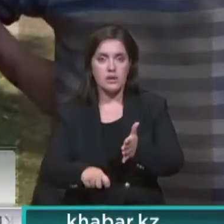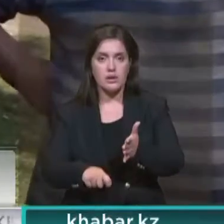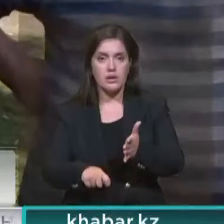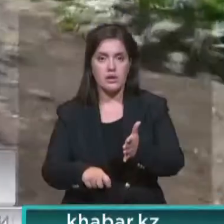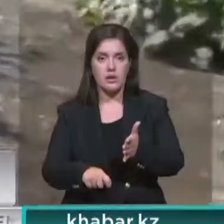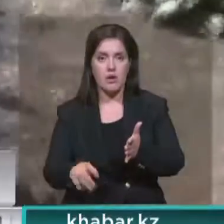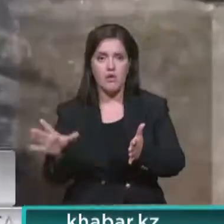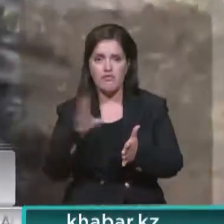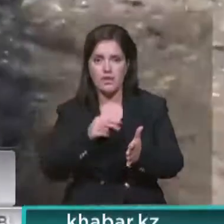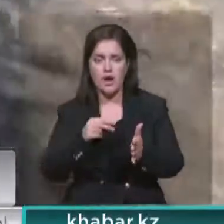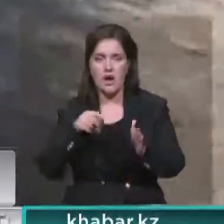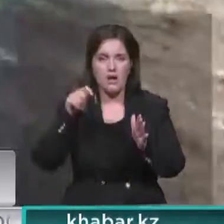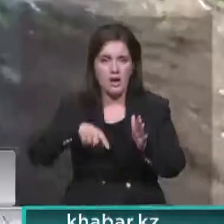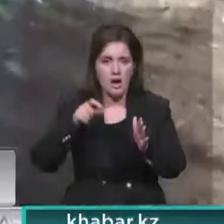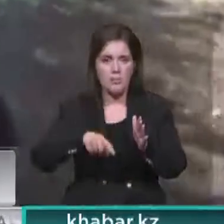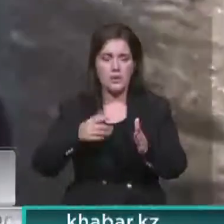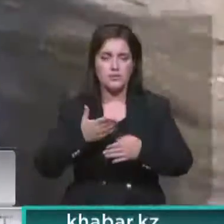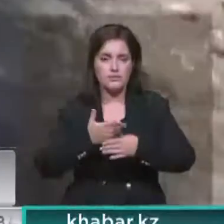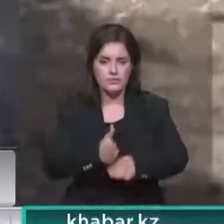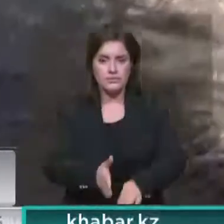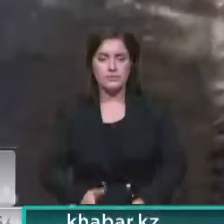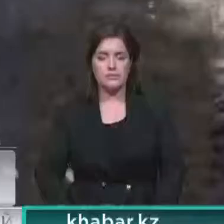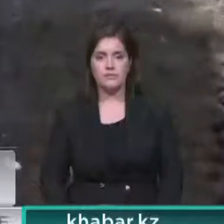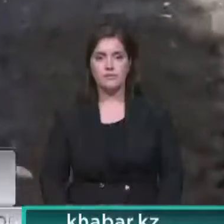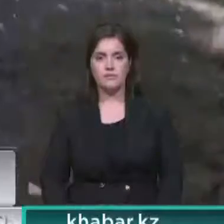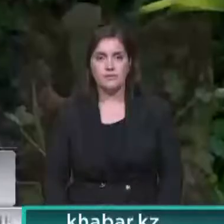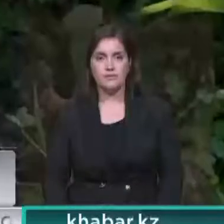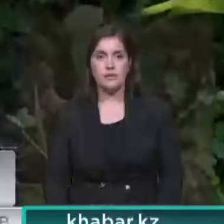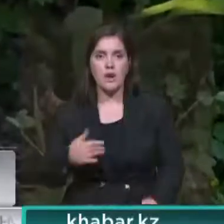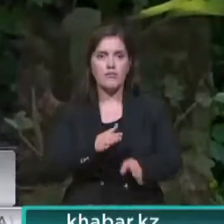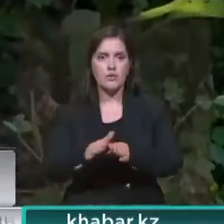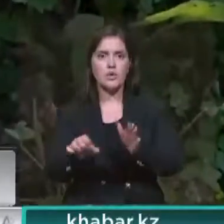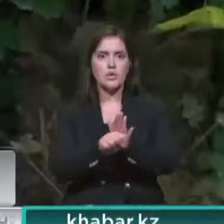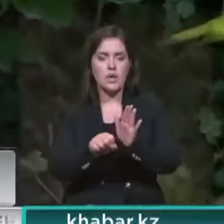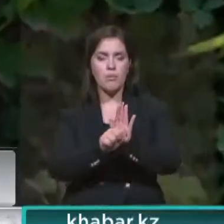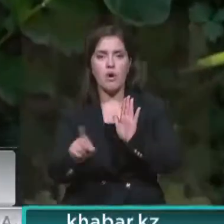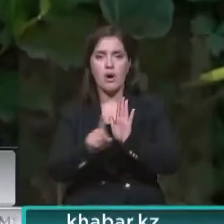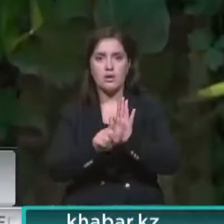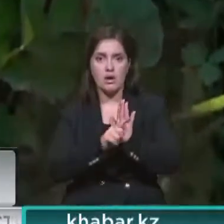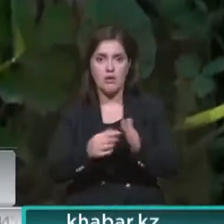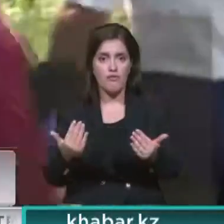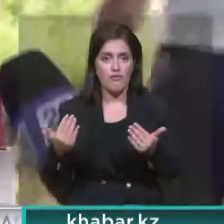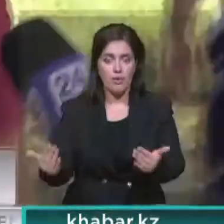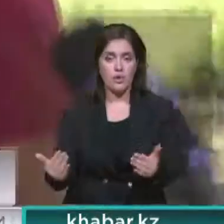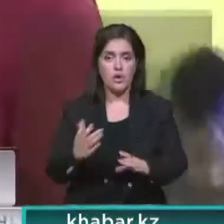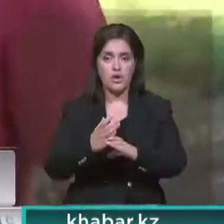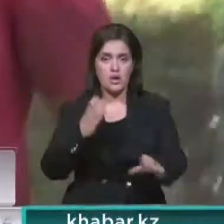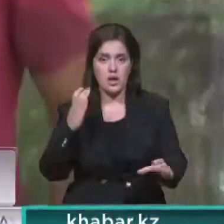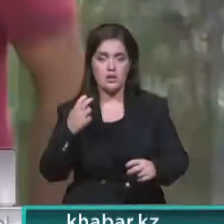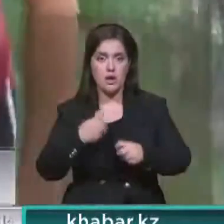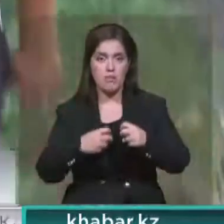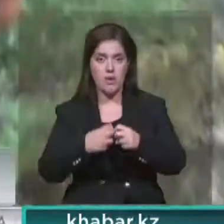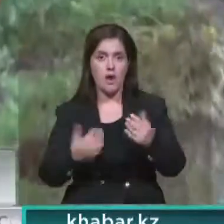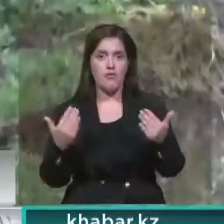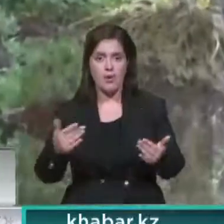все бегут. Я говорю, всю зиму ходил. О, трасса называется. Вот это вот,